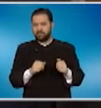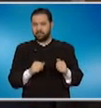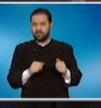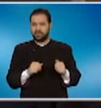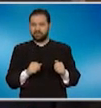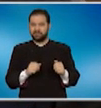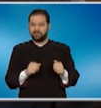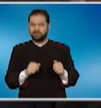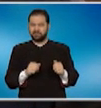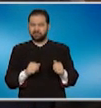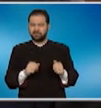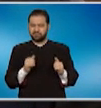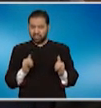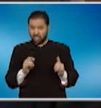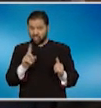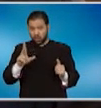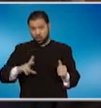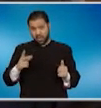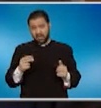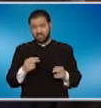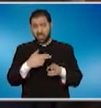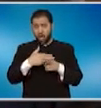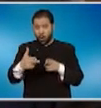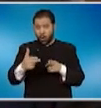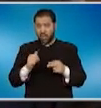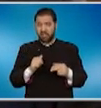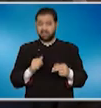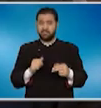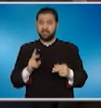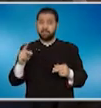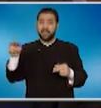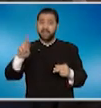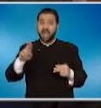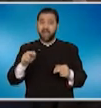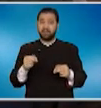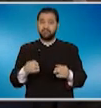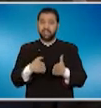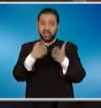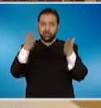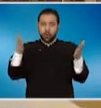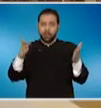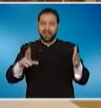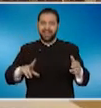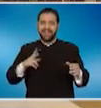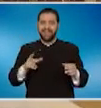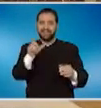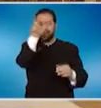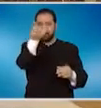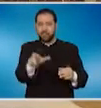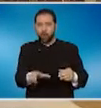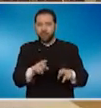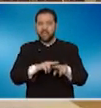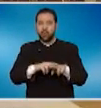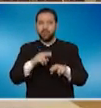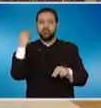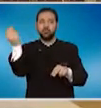toate nevoile noastre păcătoase și la toate chestiunile noastre autonome. Dar revelația până la urmă rămâne proprie intenției